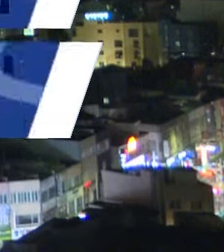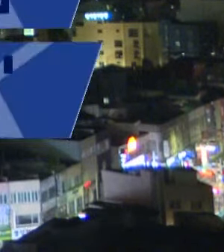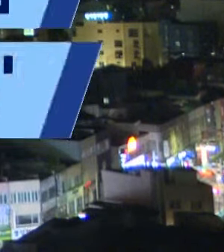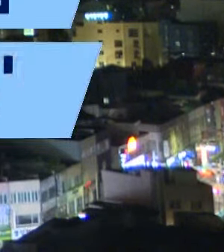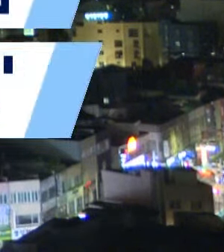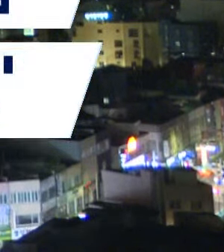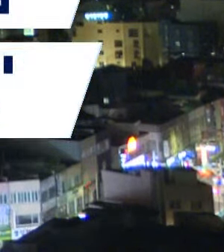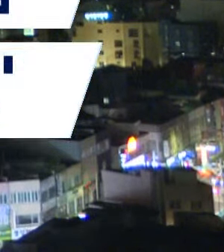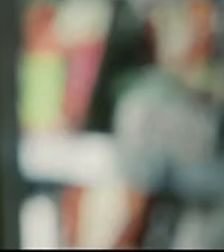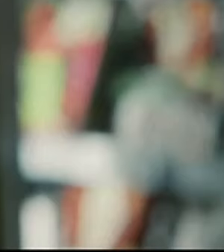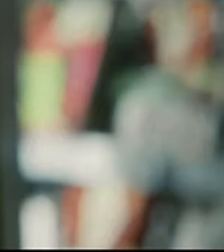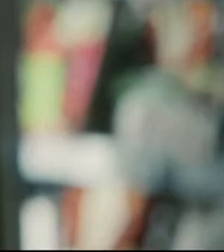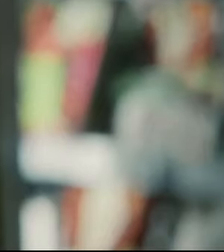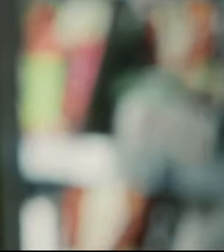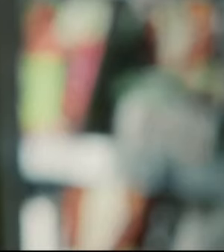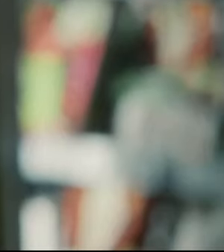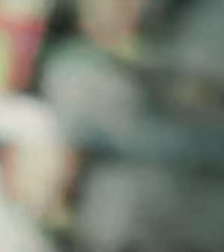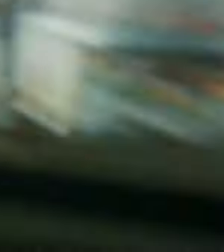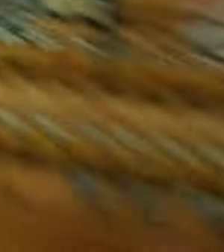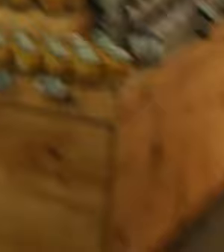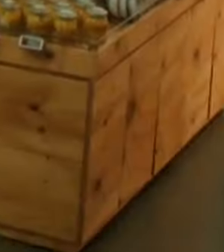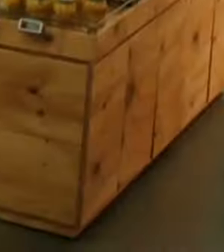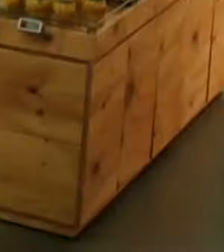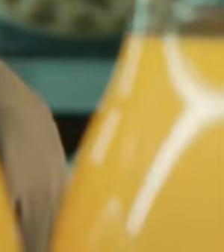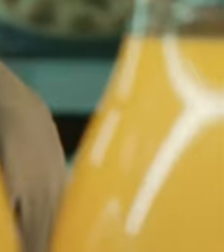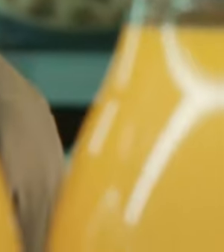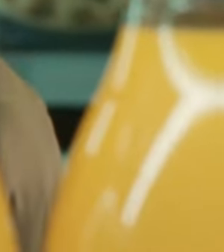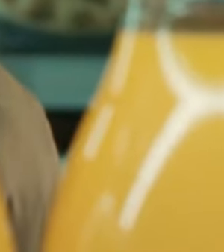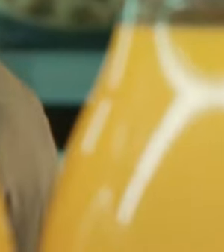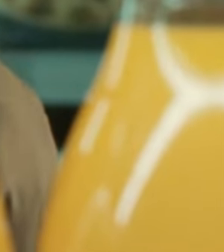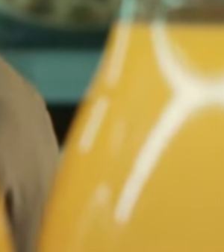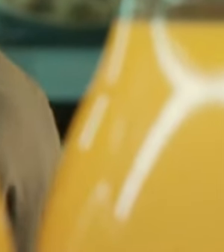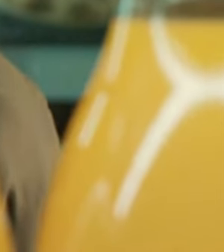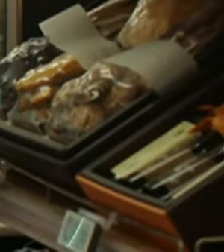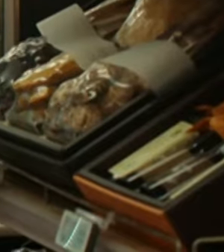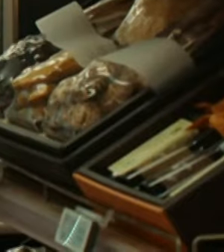꼼꼼하게 따지고